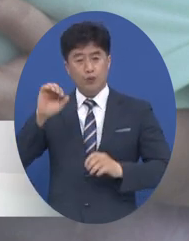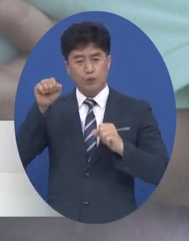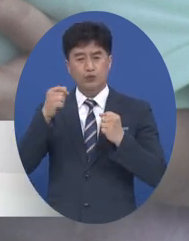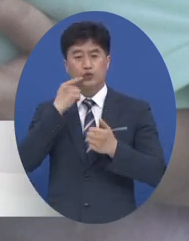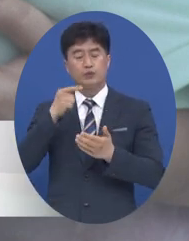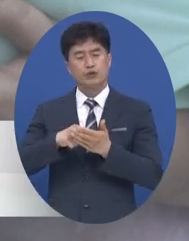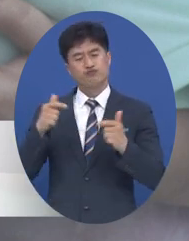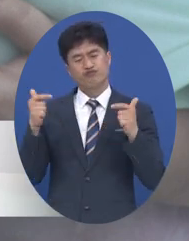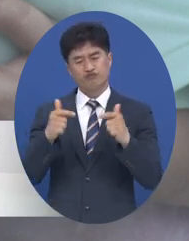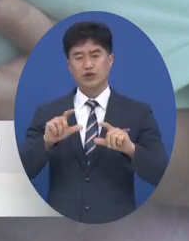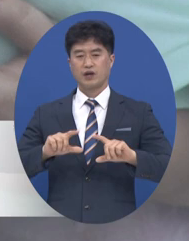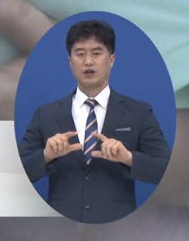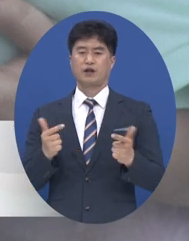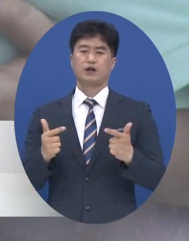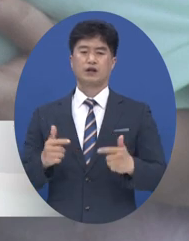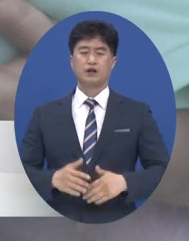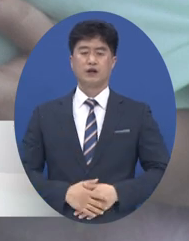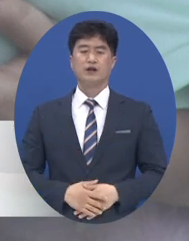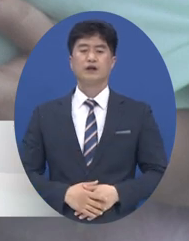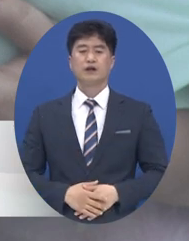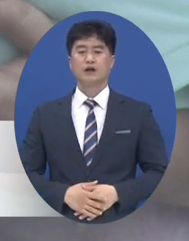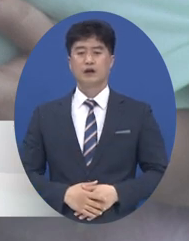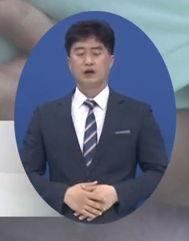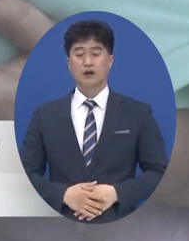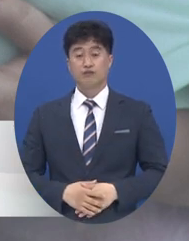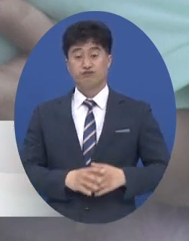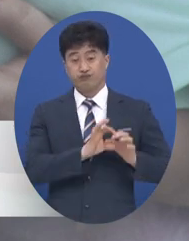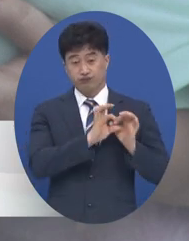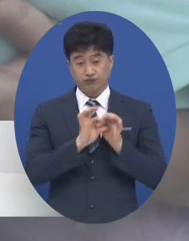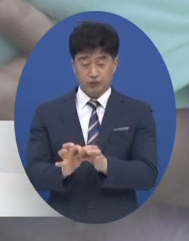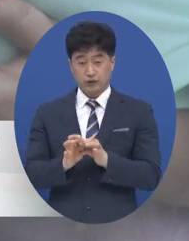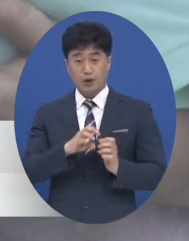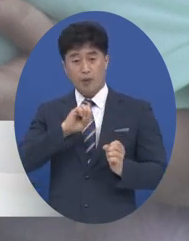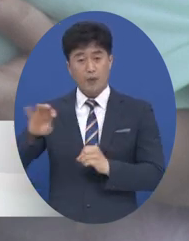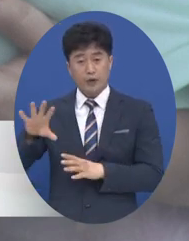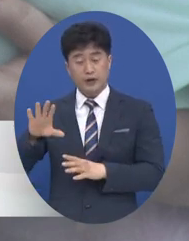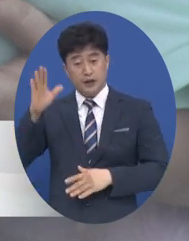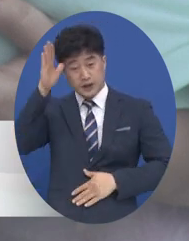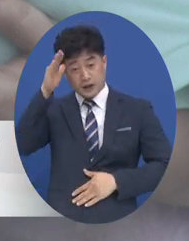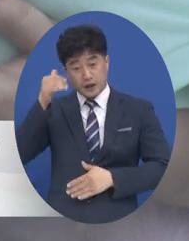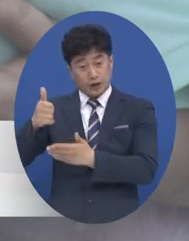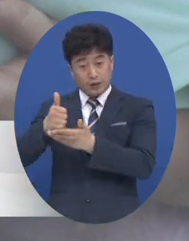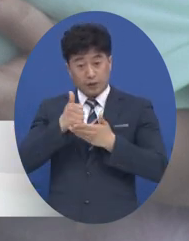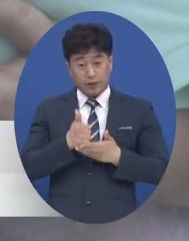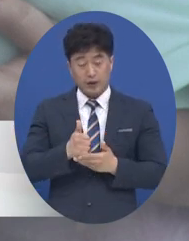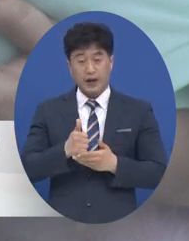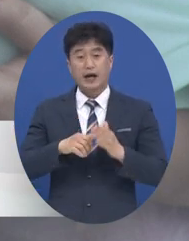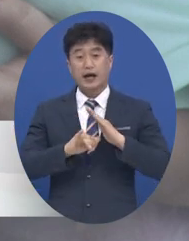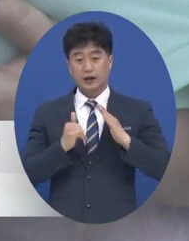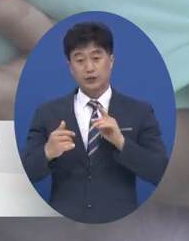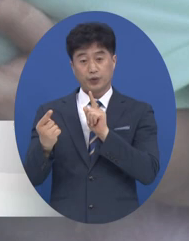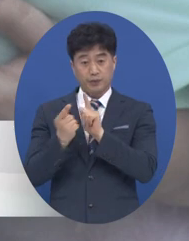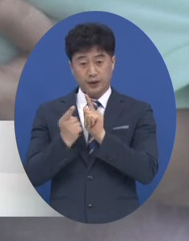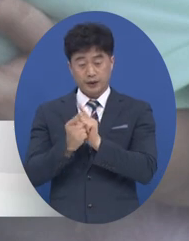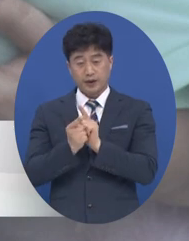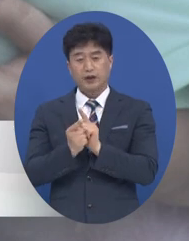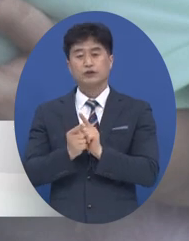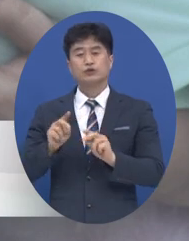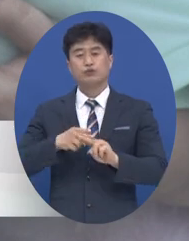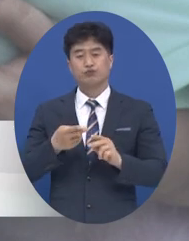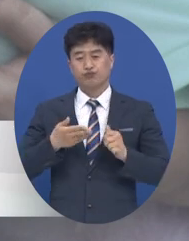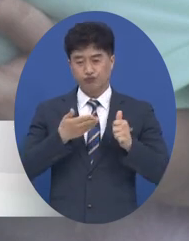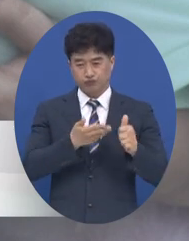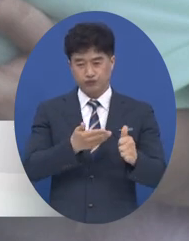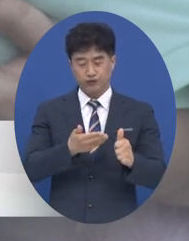동물 또한 쉽게 줄어들지 않는 게 현실입니다 꾸준히 유기견을 입양 의 가족으로서의 삶을 선물하고 있는 주인공을